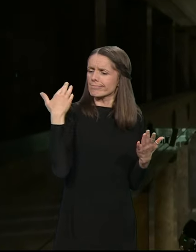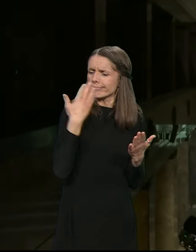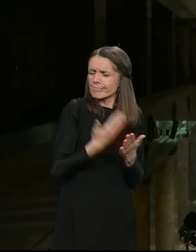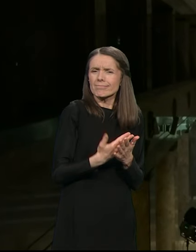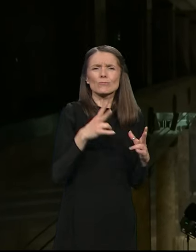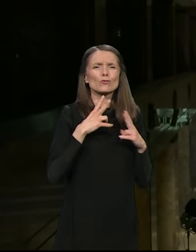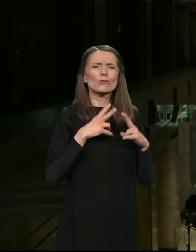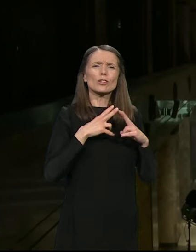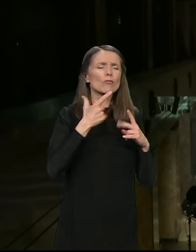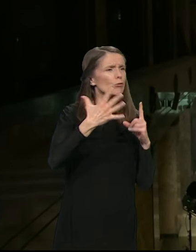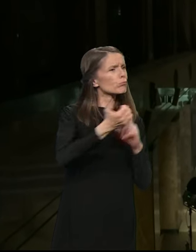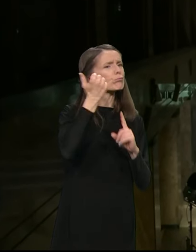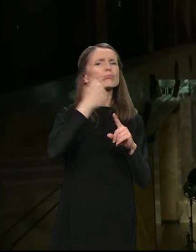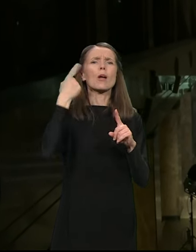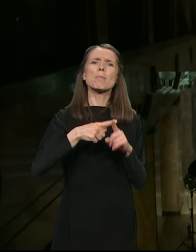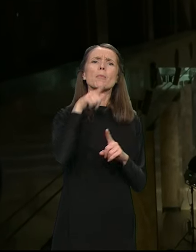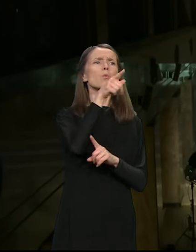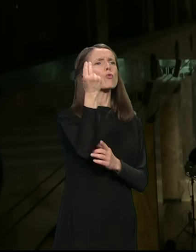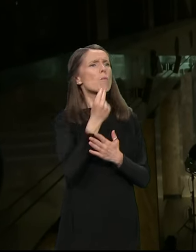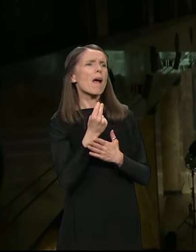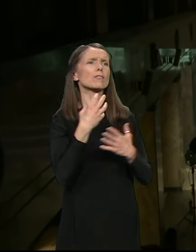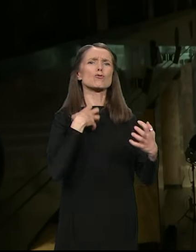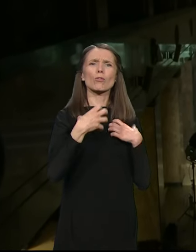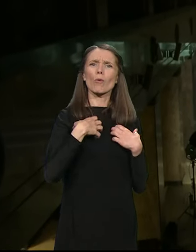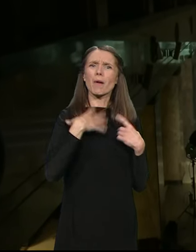i velike blistave umetničke karijere.